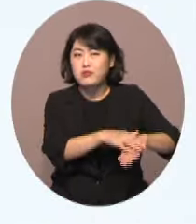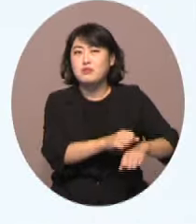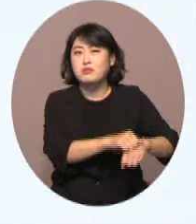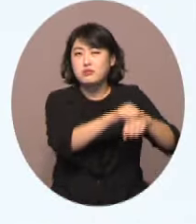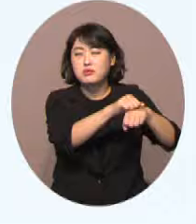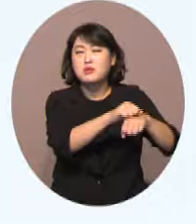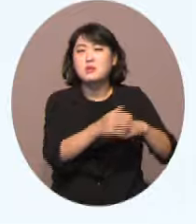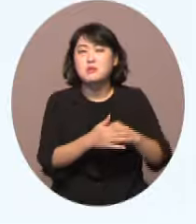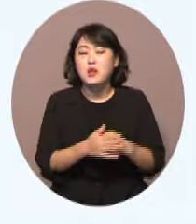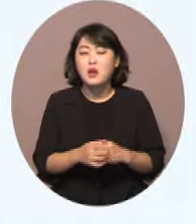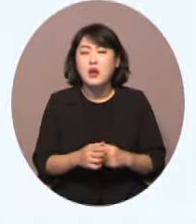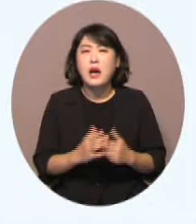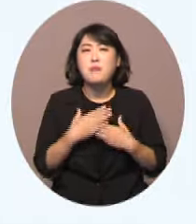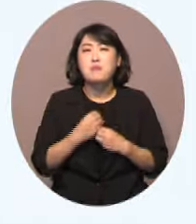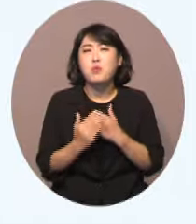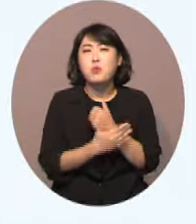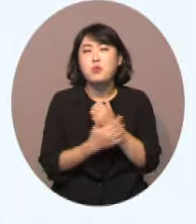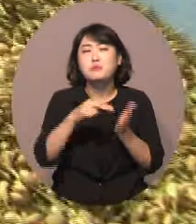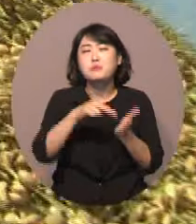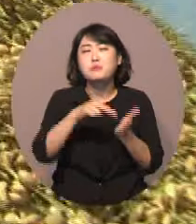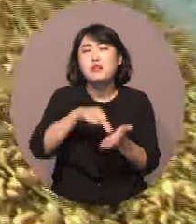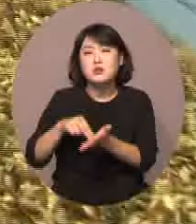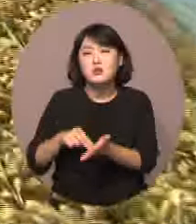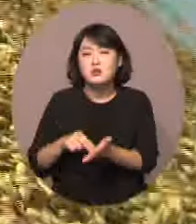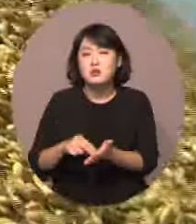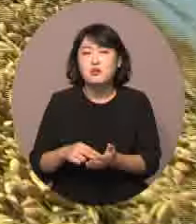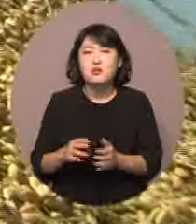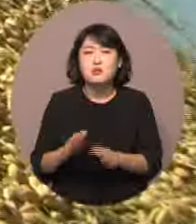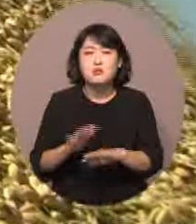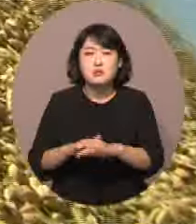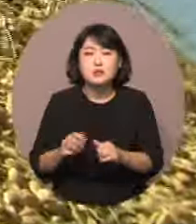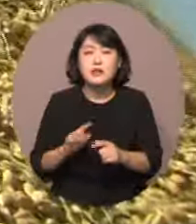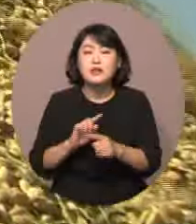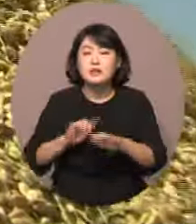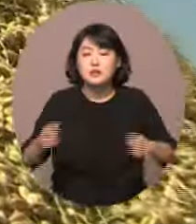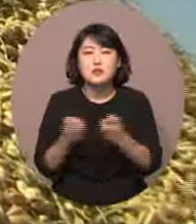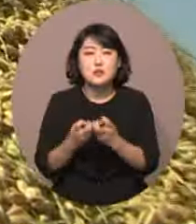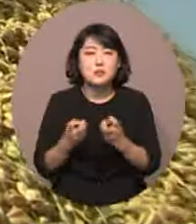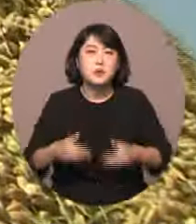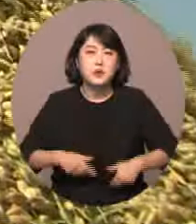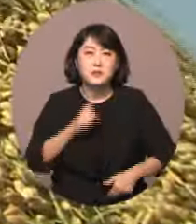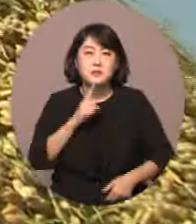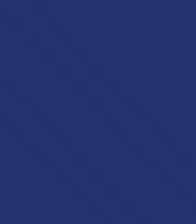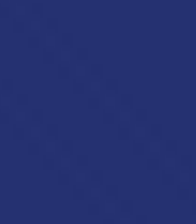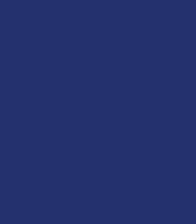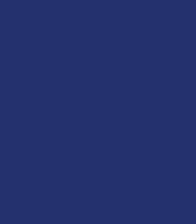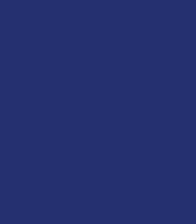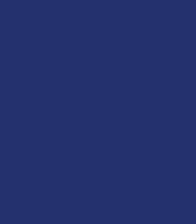농가를 살리는 대책이 필요하다고 지적합니다. MBC 뉴스 김광현입니다.